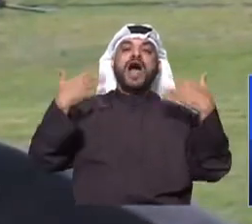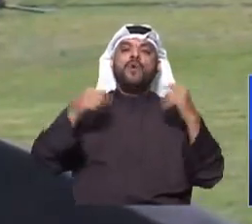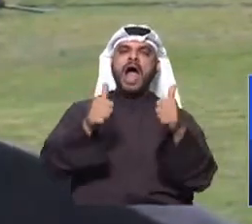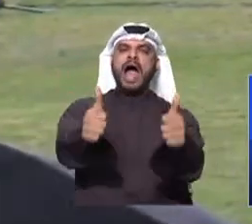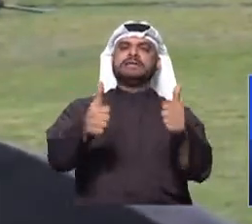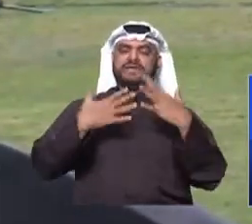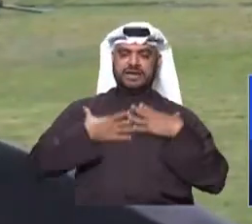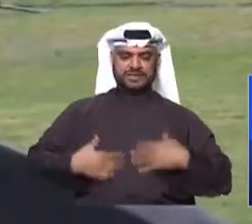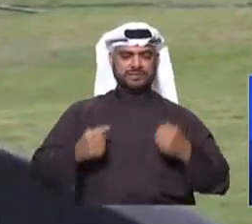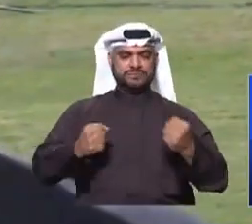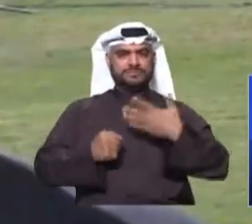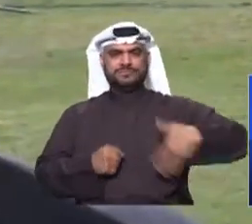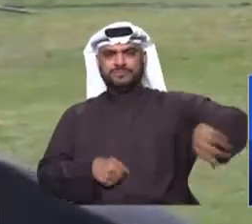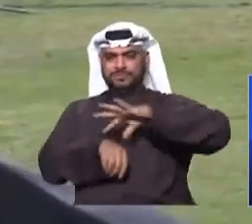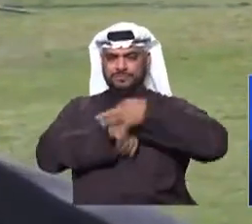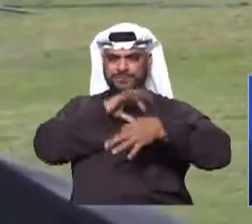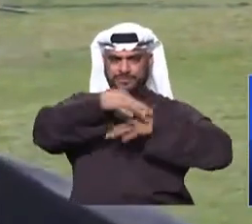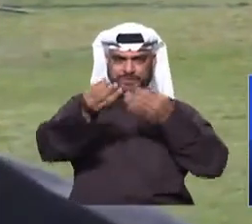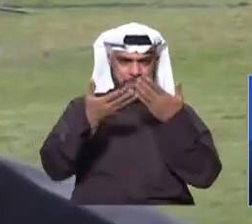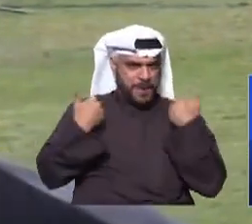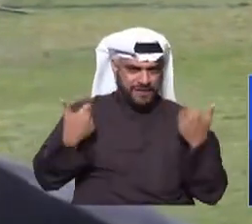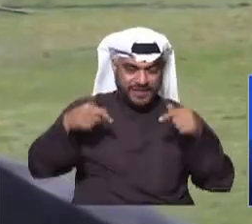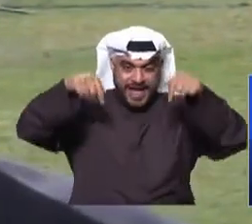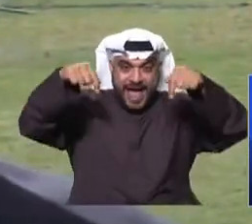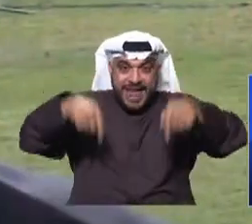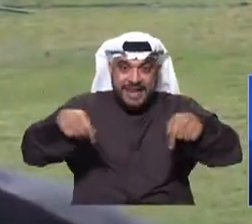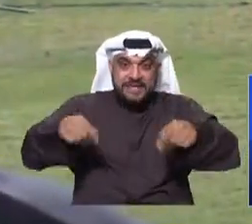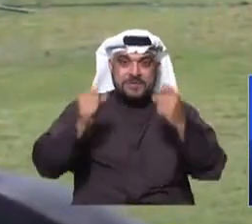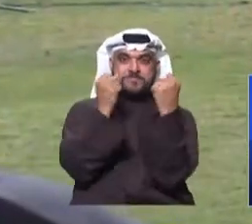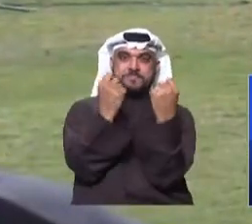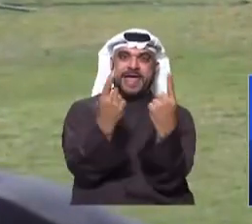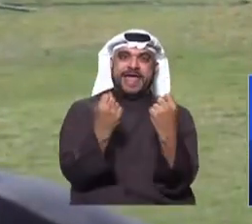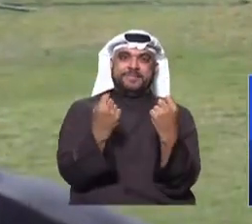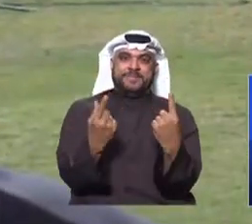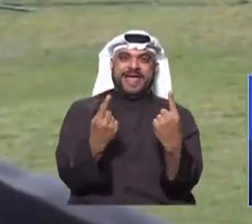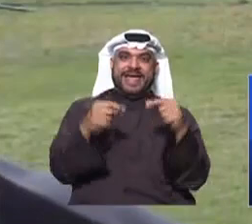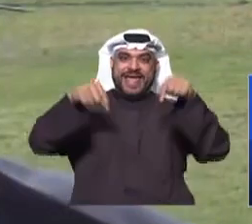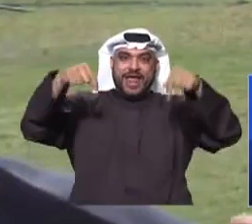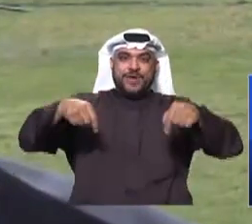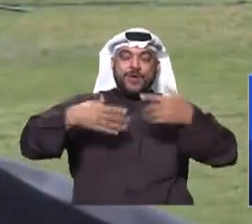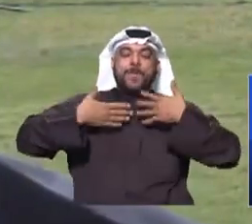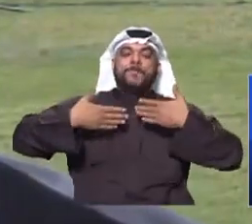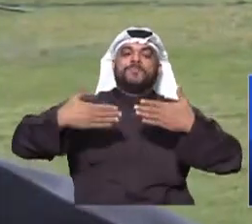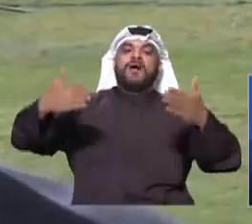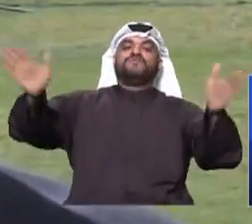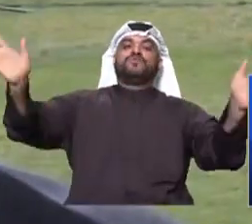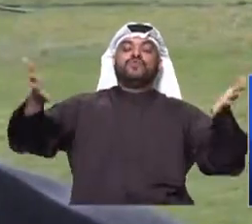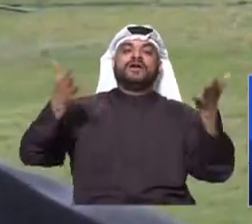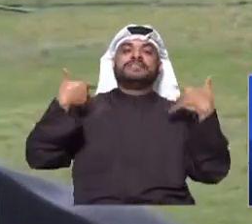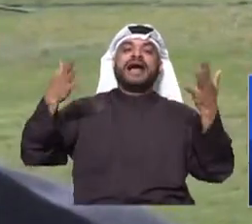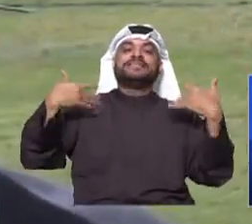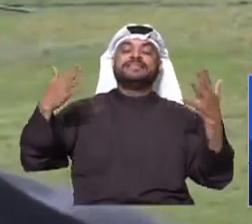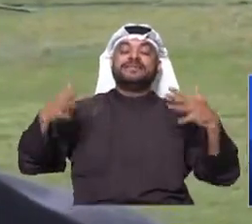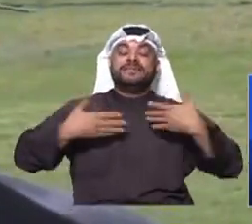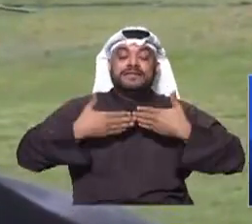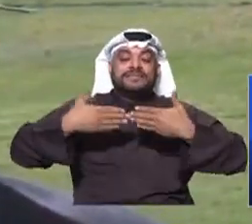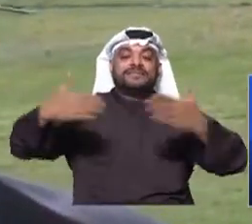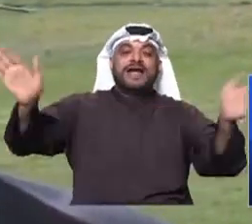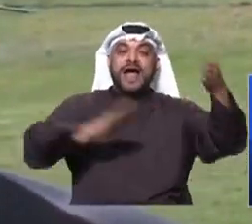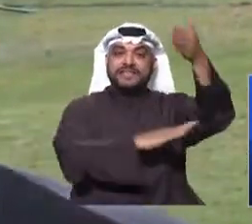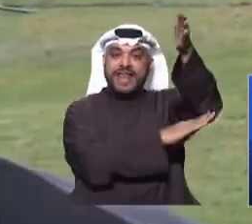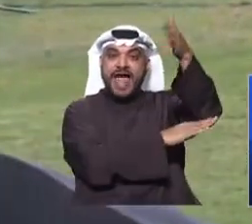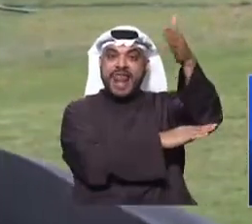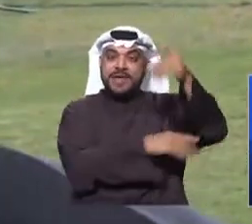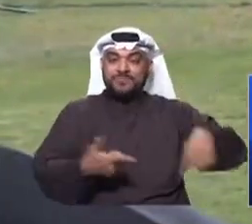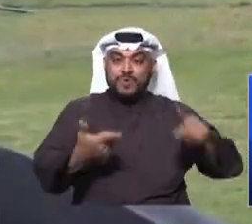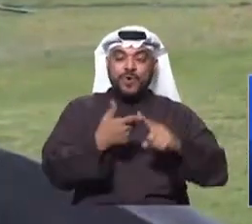الساحات الداخل المراكز كانت معتمدة على المسارح الداخلية. اليوم الساحات الخارجية كلها، ساحة العلم والحديقة